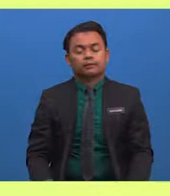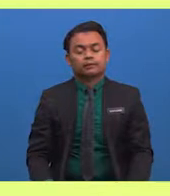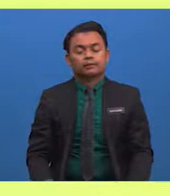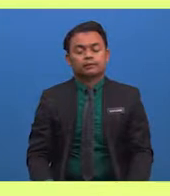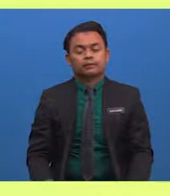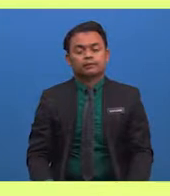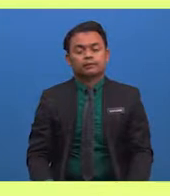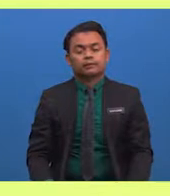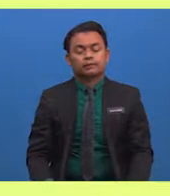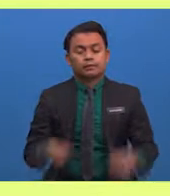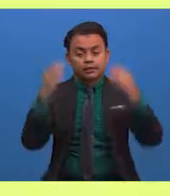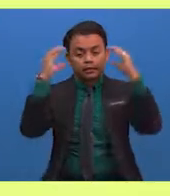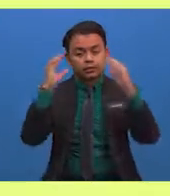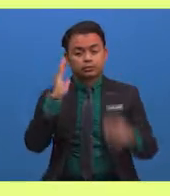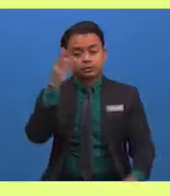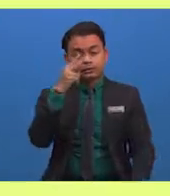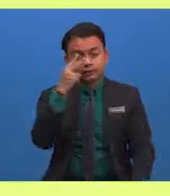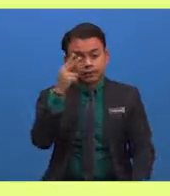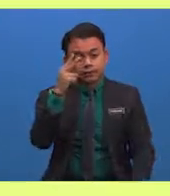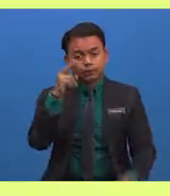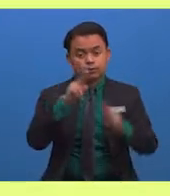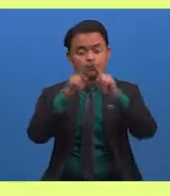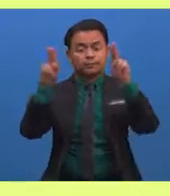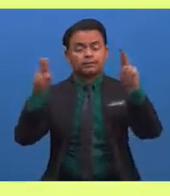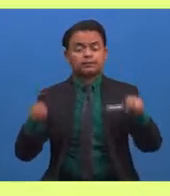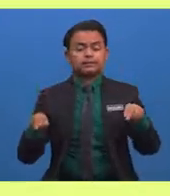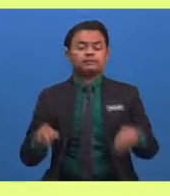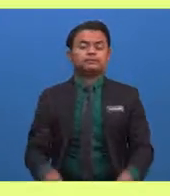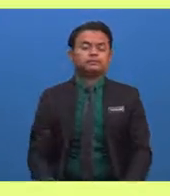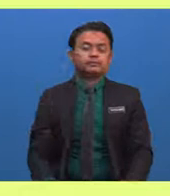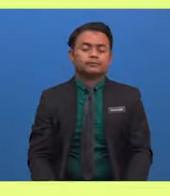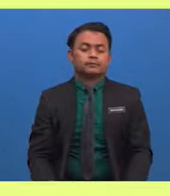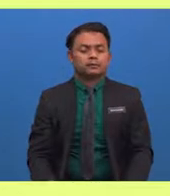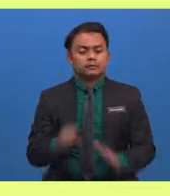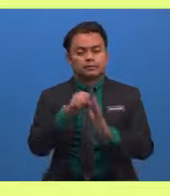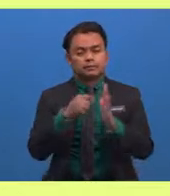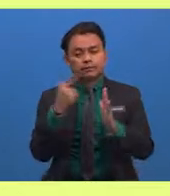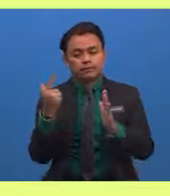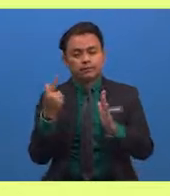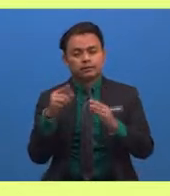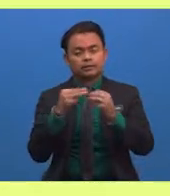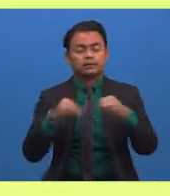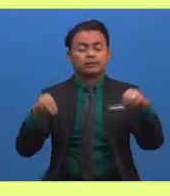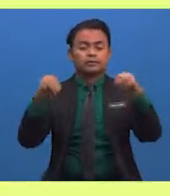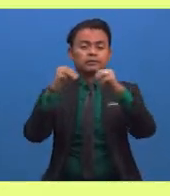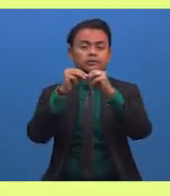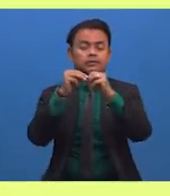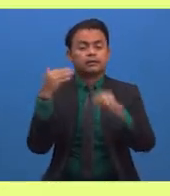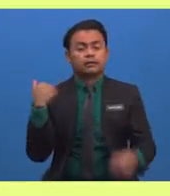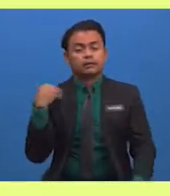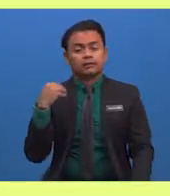ke sesebuah halakah. Selain masjid, institusi pendidikan seterusnya ialah sekolah-sekolah